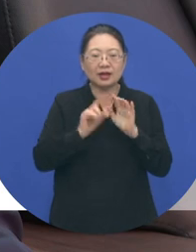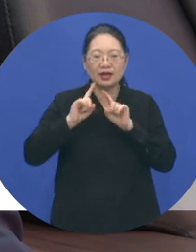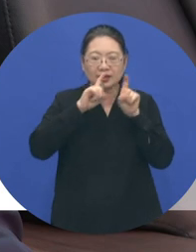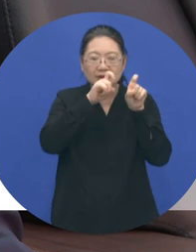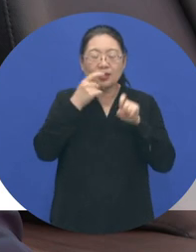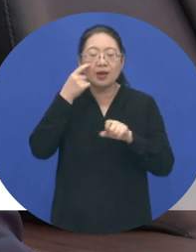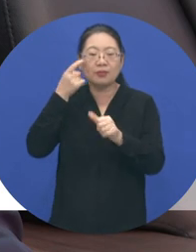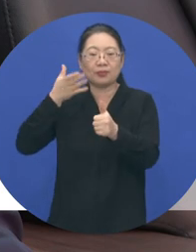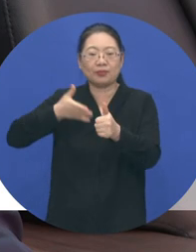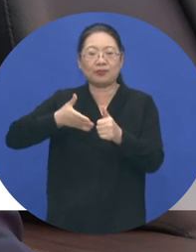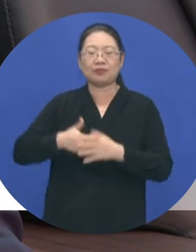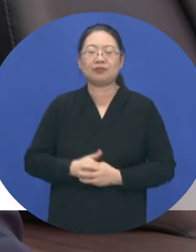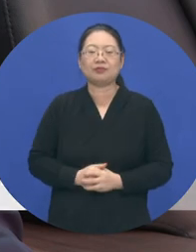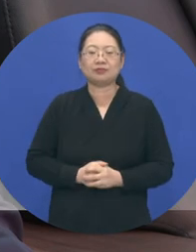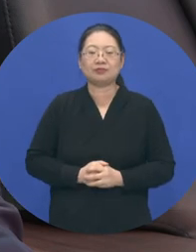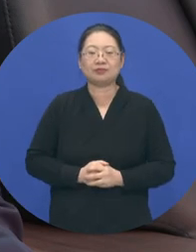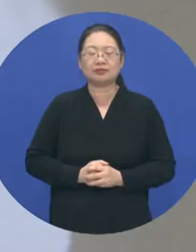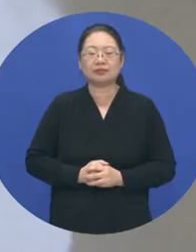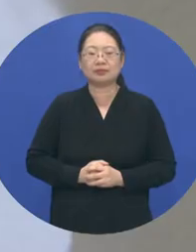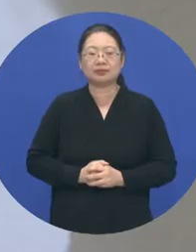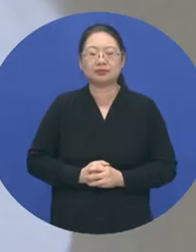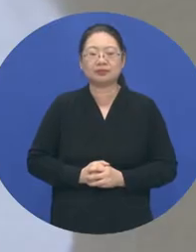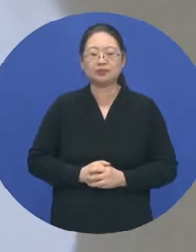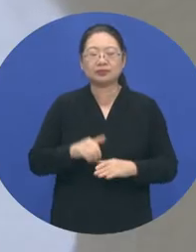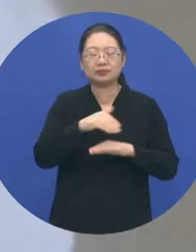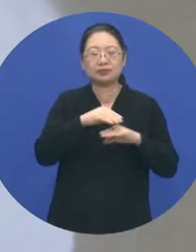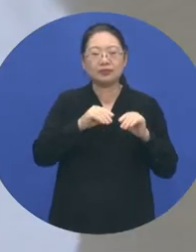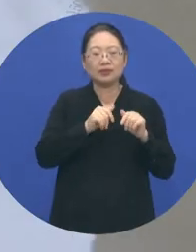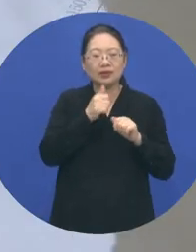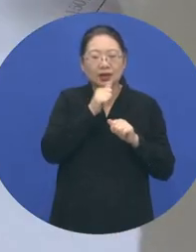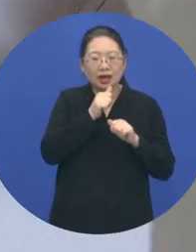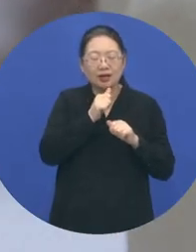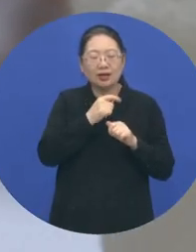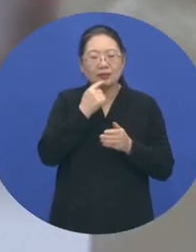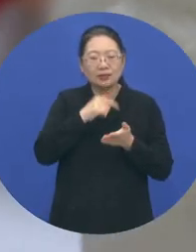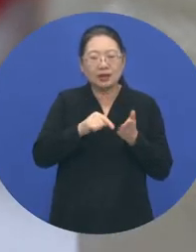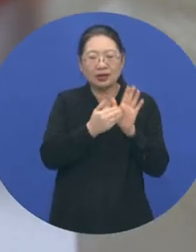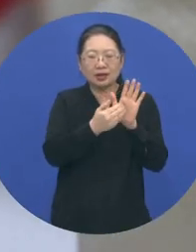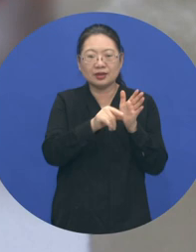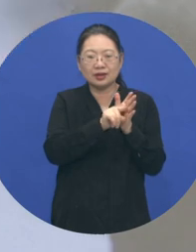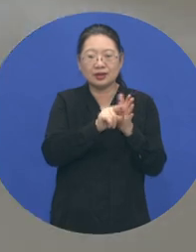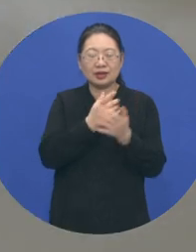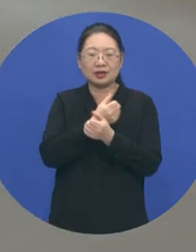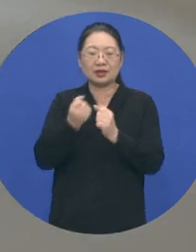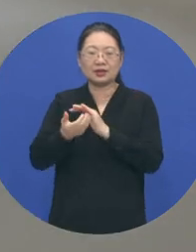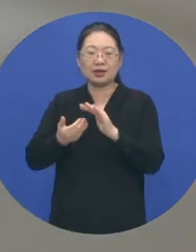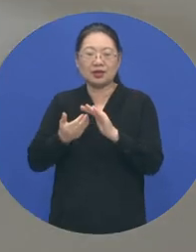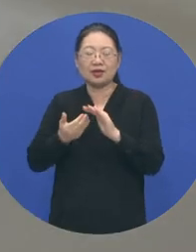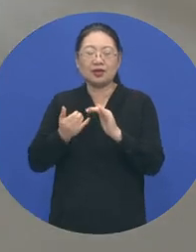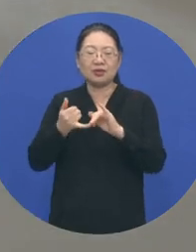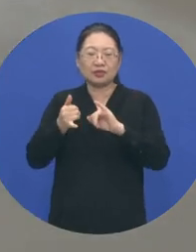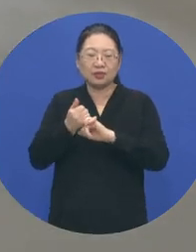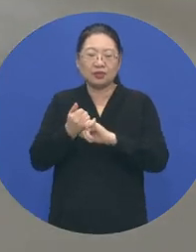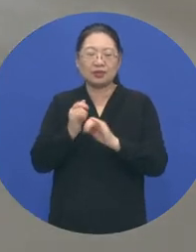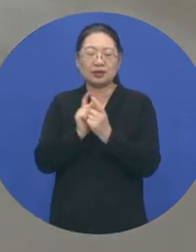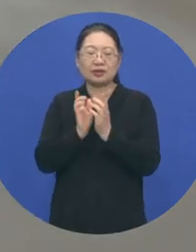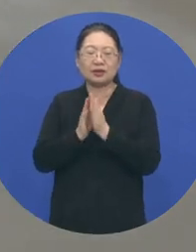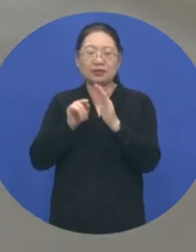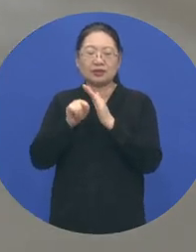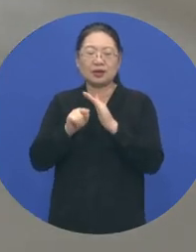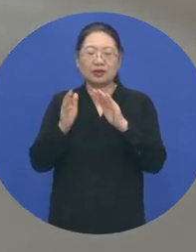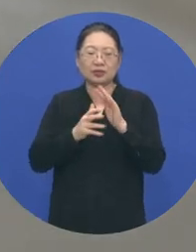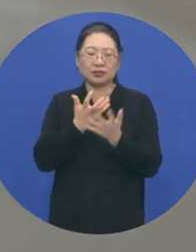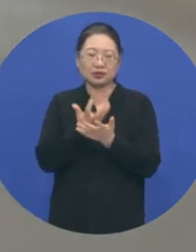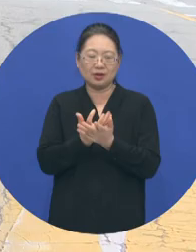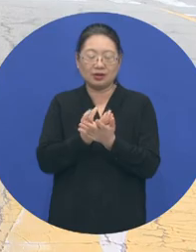해야 된다 그렇게 보시면 될 것 같습니다 기획 부동산 피해를 당하지 않기 위해선 계약전 반드시 현장을 방문해 보고